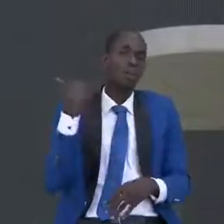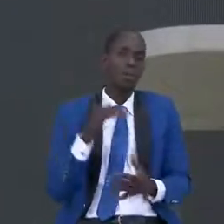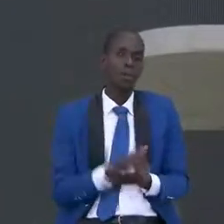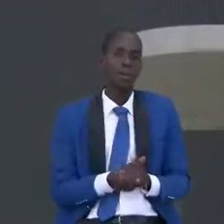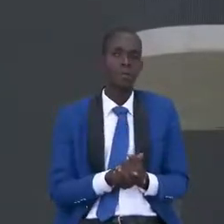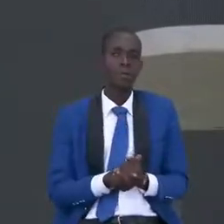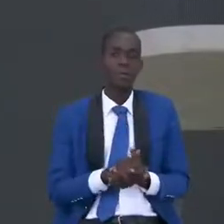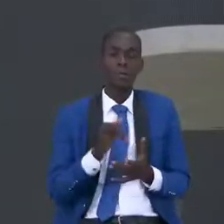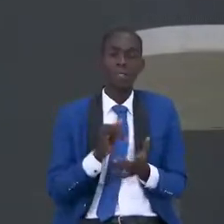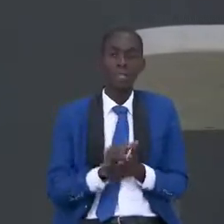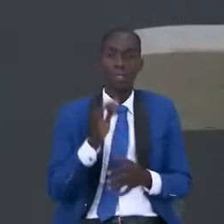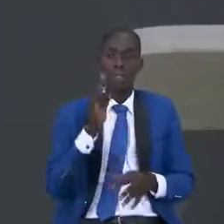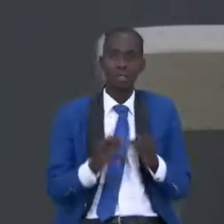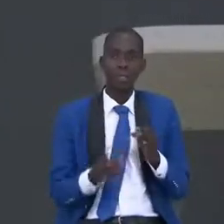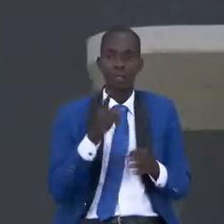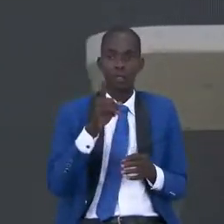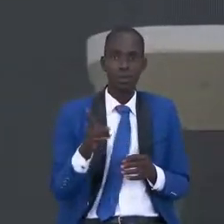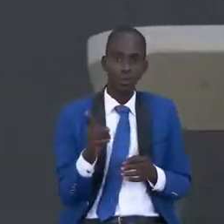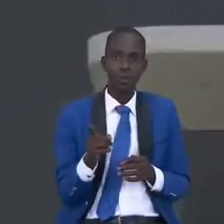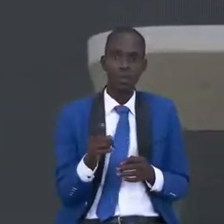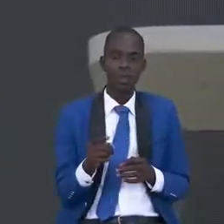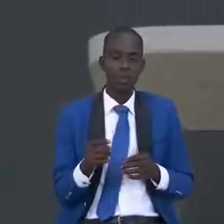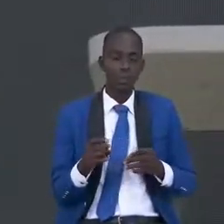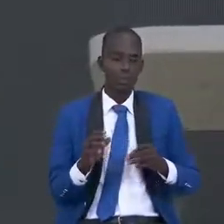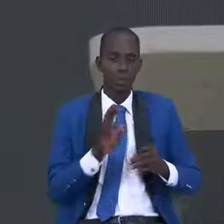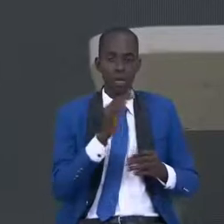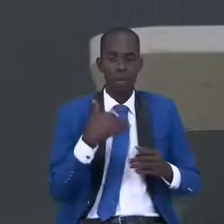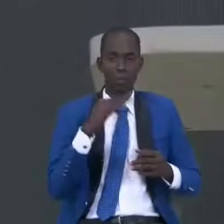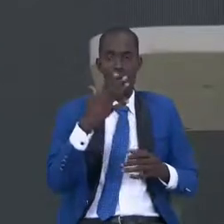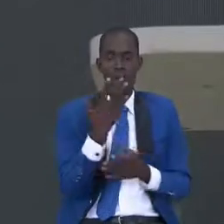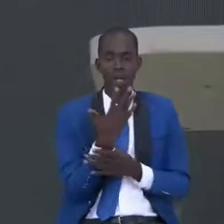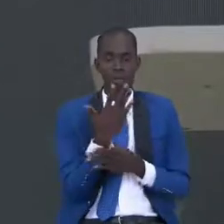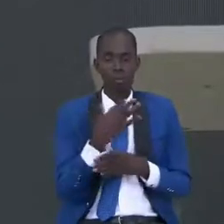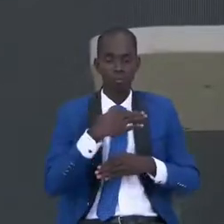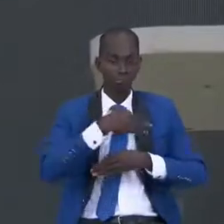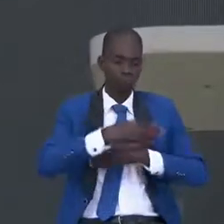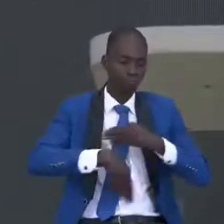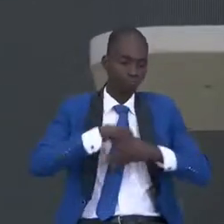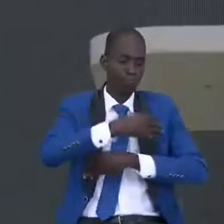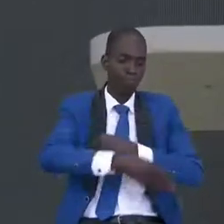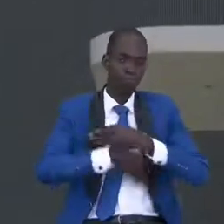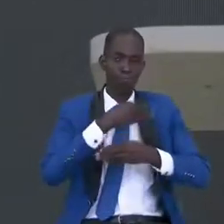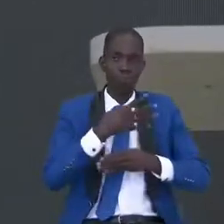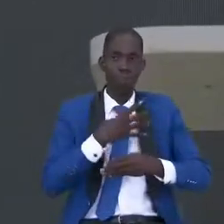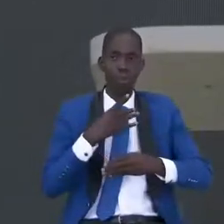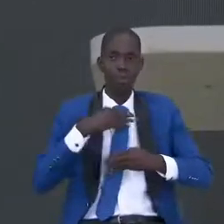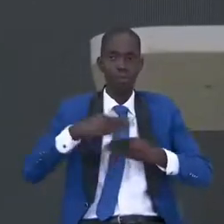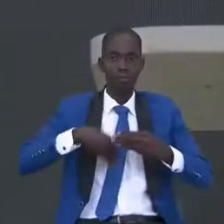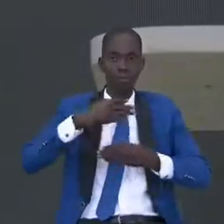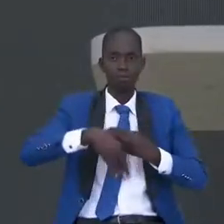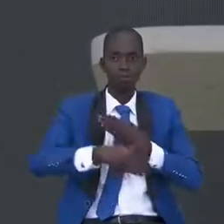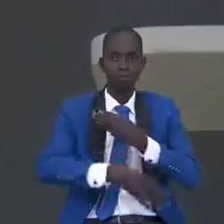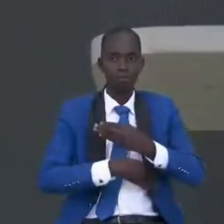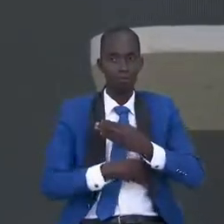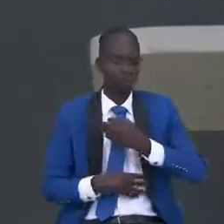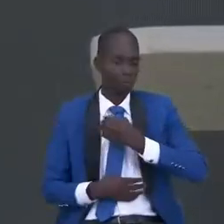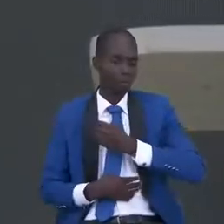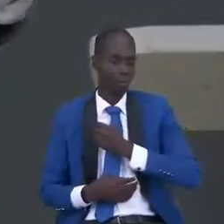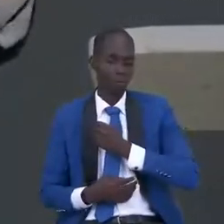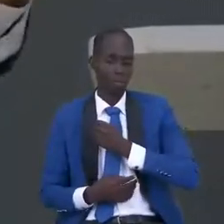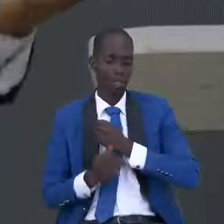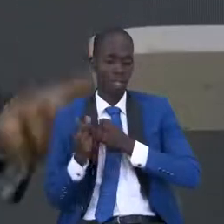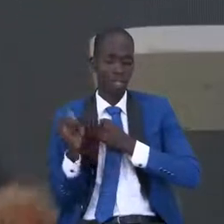Si tu mets ta main et tu accroches ta main comme ça, tu n'utilises pas. Et tu laisses la main suspendue comme ça. Le